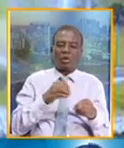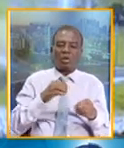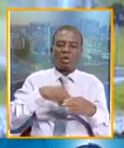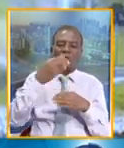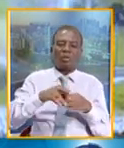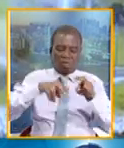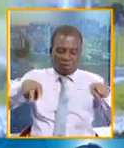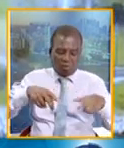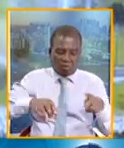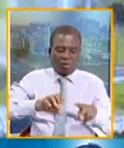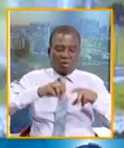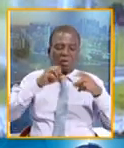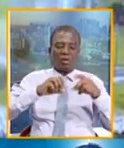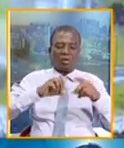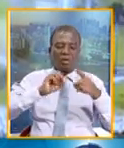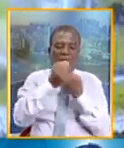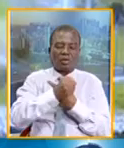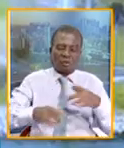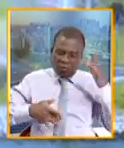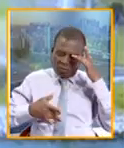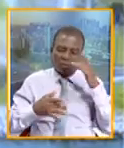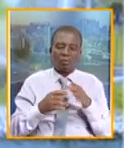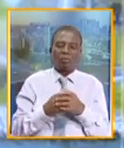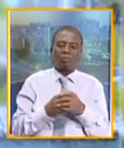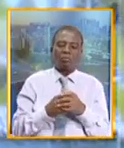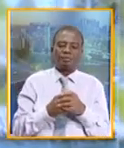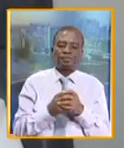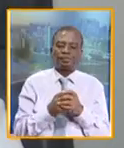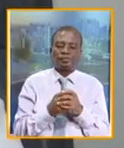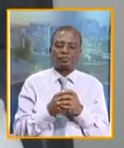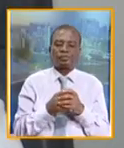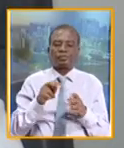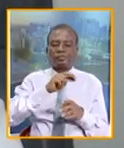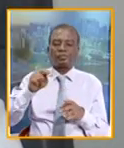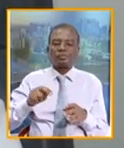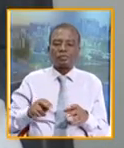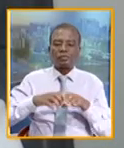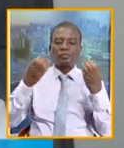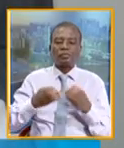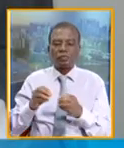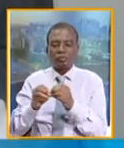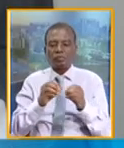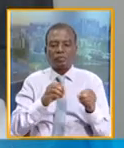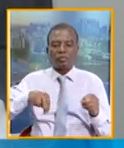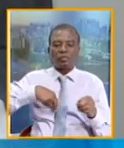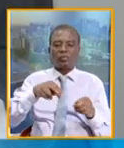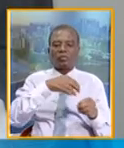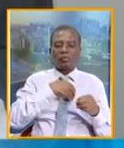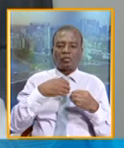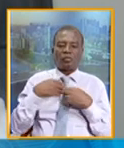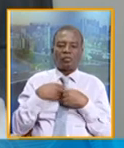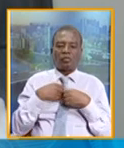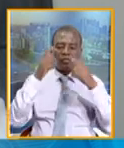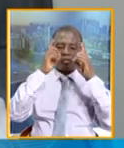après analyse de la situation sanitaire. Salif Ouattara pour les détails. Au niveau du comité d'organisation, nous avons décidé cette